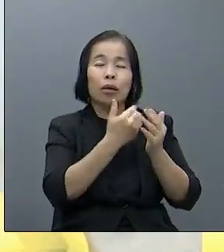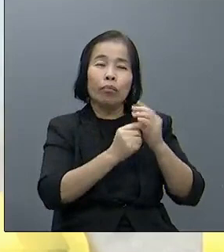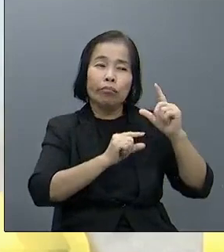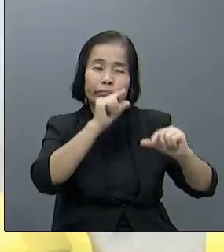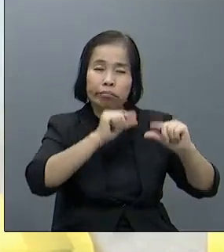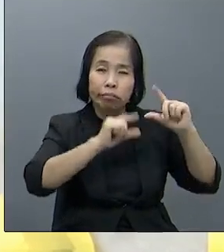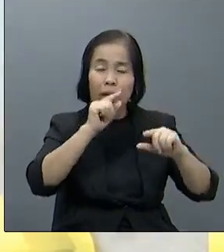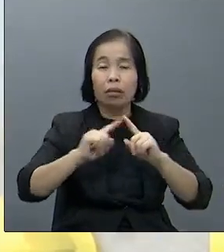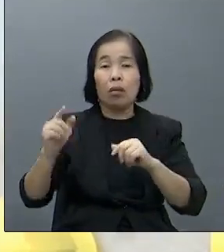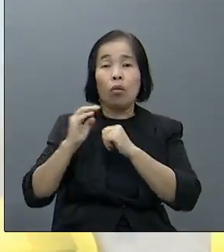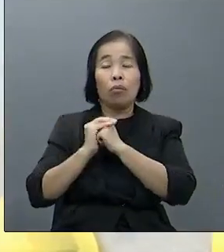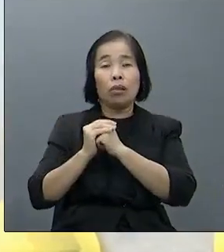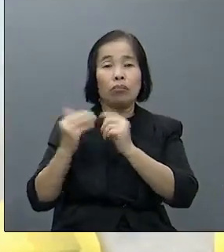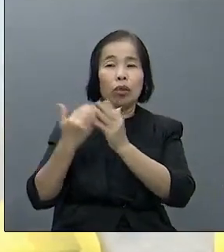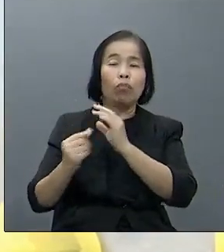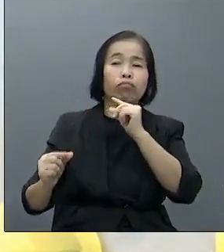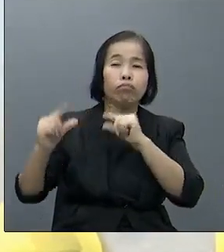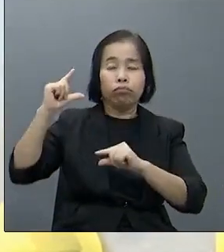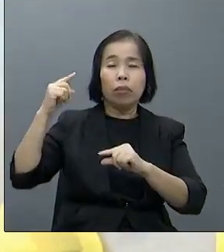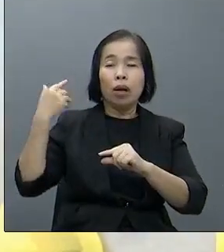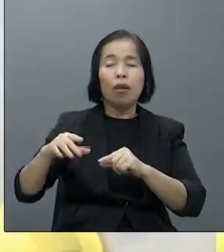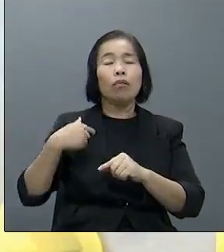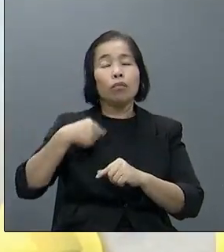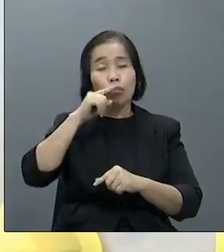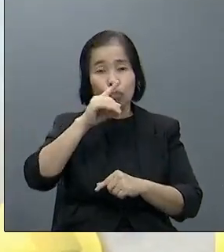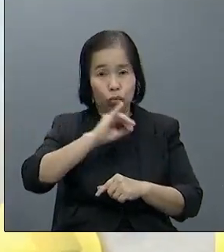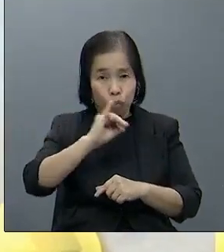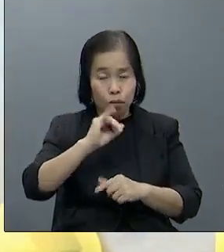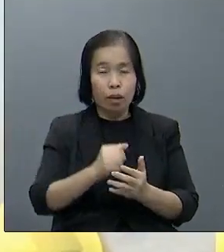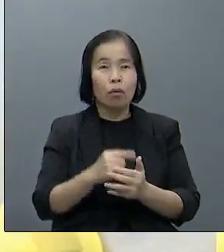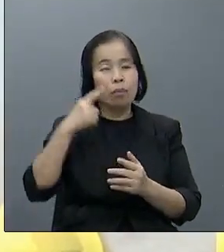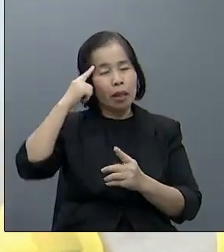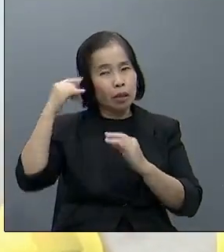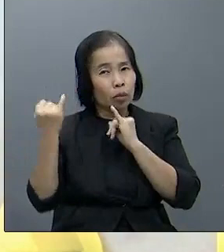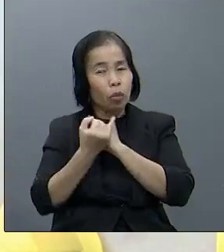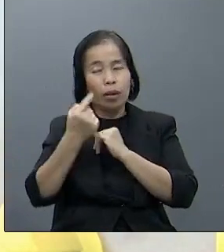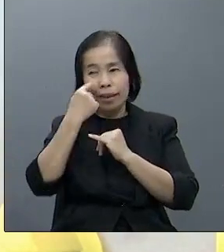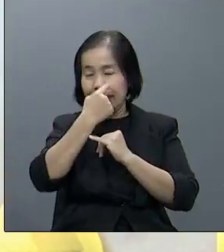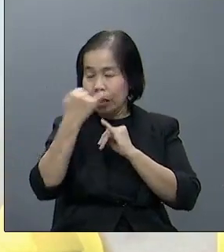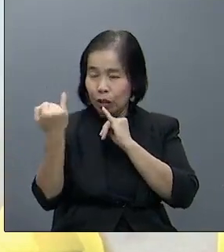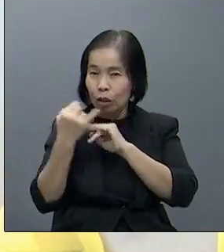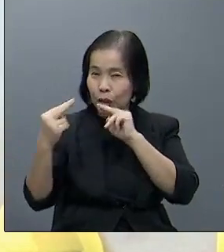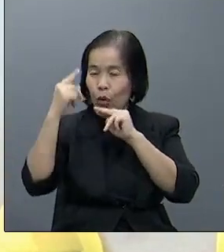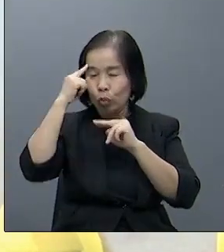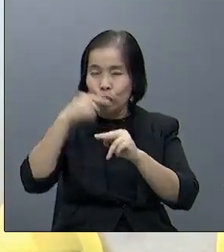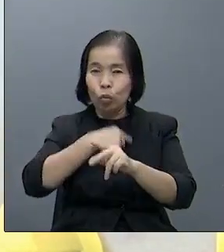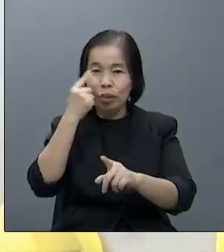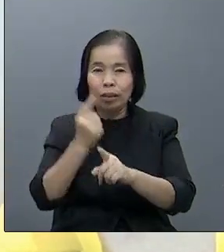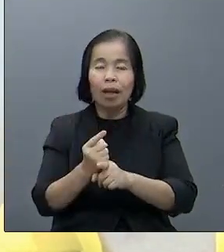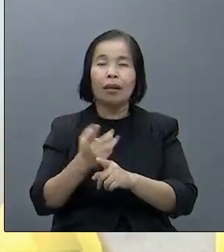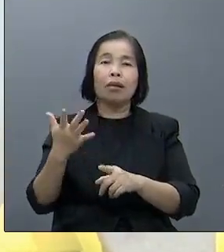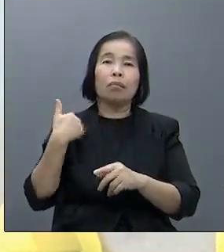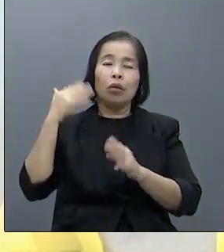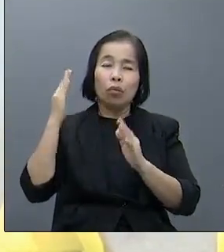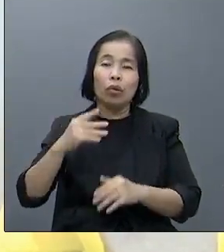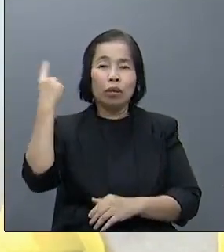ข้างไปด้วยกันเพคนมองว่าเศรษฐกิจไทยไม่ใช่มองอ่ะมันก็จริงอผูกชะตากรรมมันโยงกับเรื่องของเศรษฐกิจจีนเยอะเพราะเราเพึ่งนักท่องเที่ยวของเขส่งออก